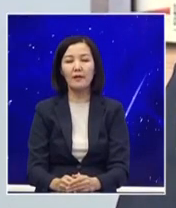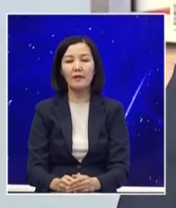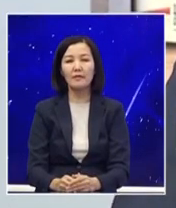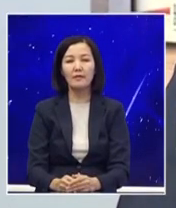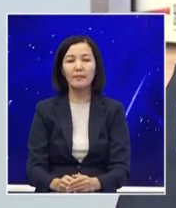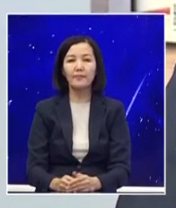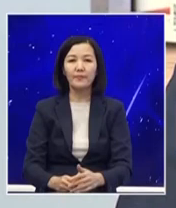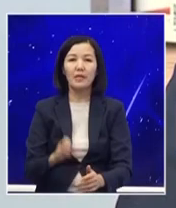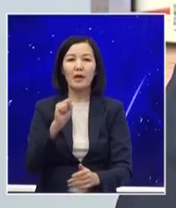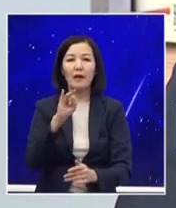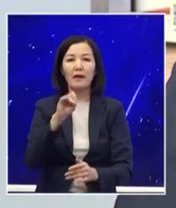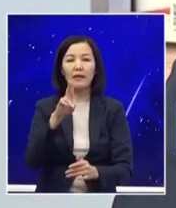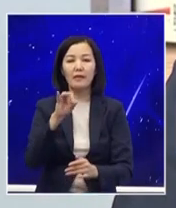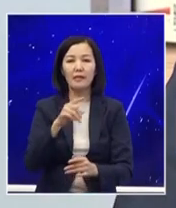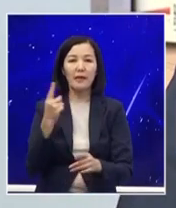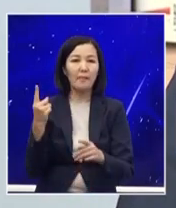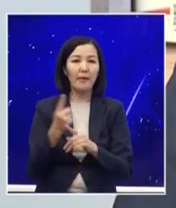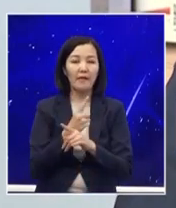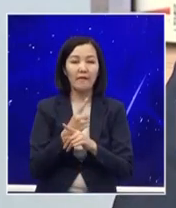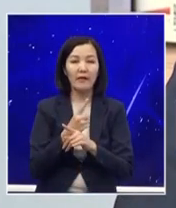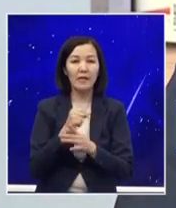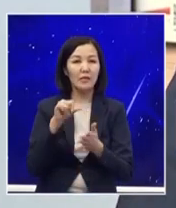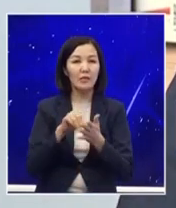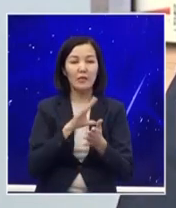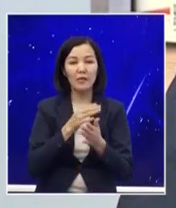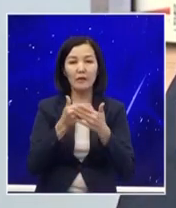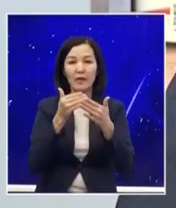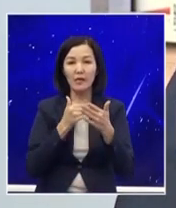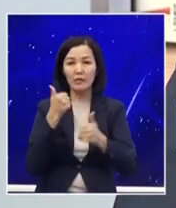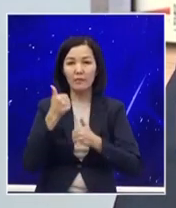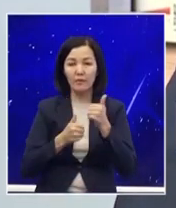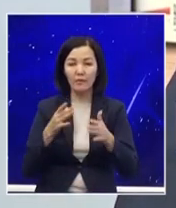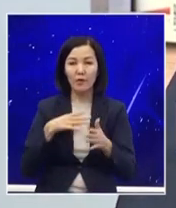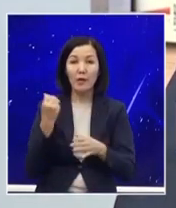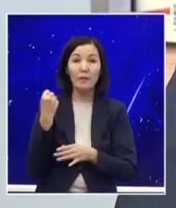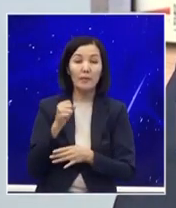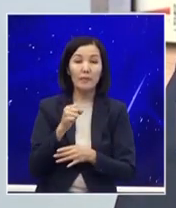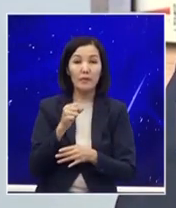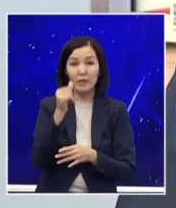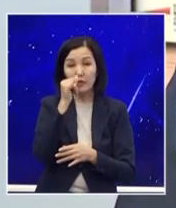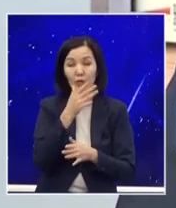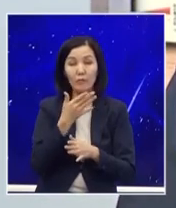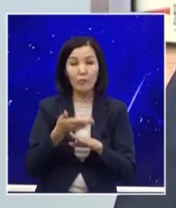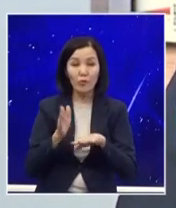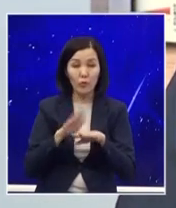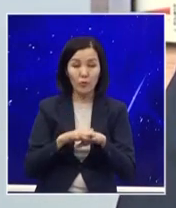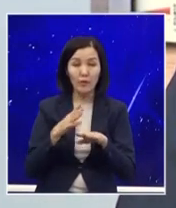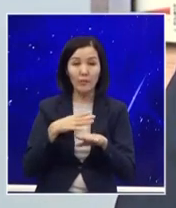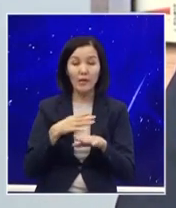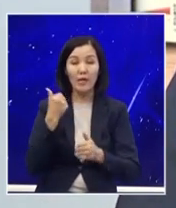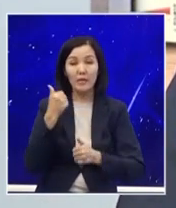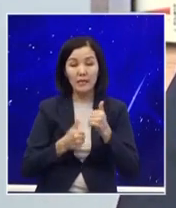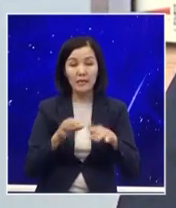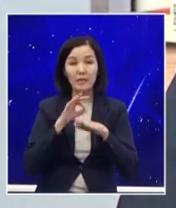В айтысах такого масштаба я участвую не впервые. Однако, волею судьбы, победить мне не удавалось, учитывая еще и то, что эти